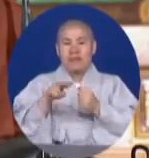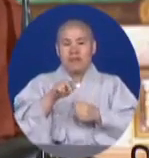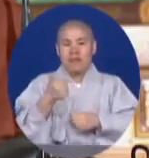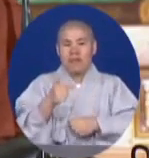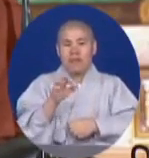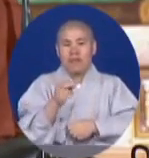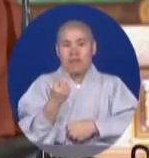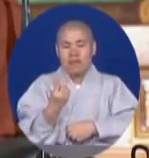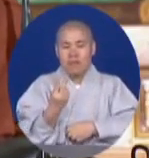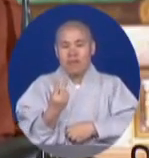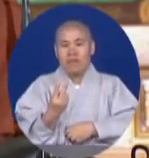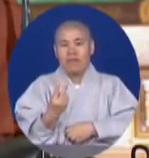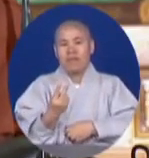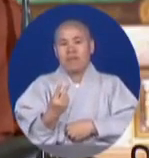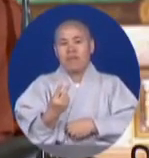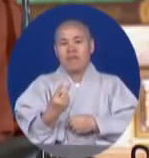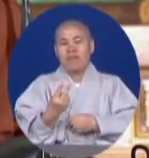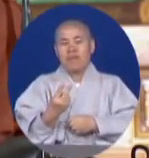그 안신인명이라는 말이 나와요.